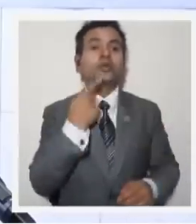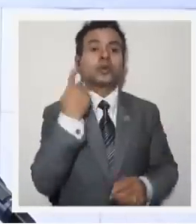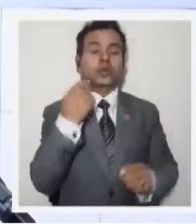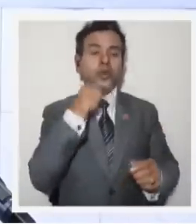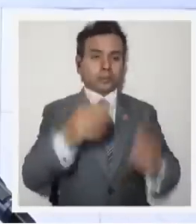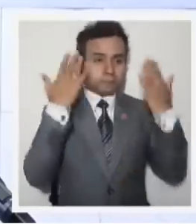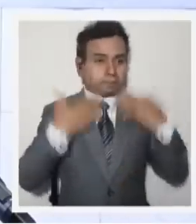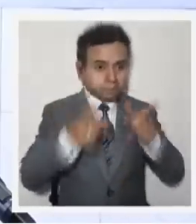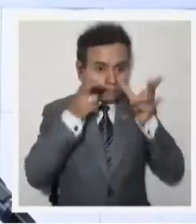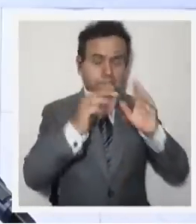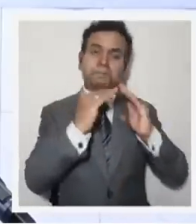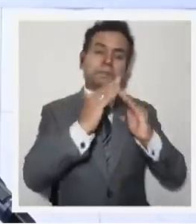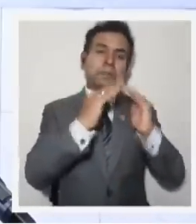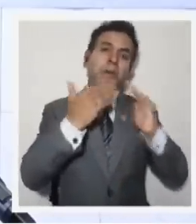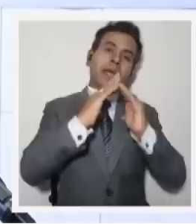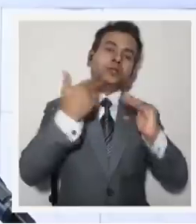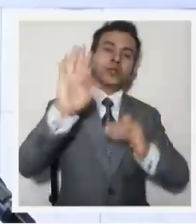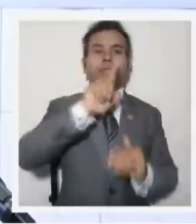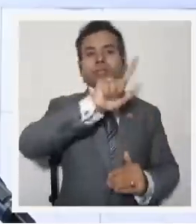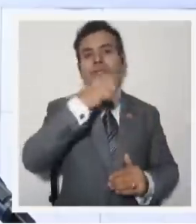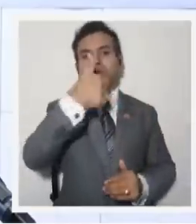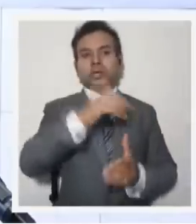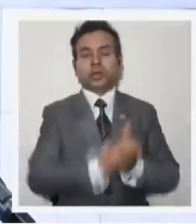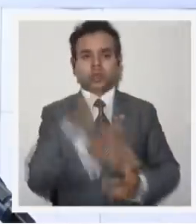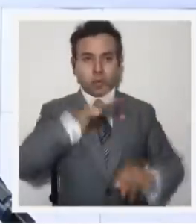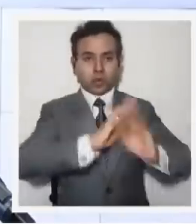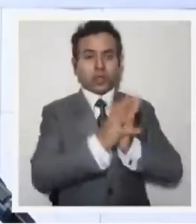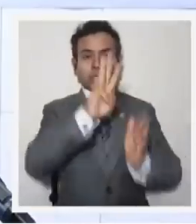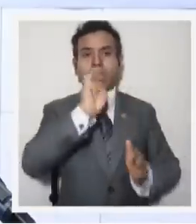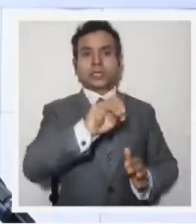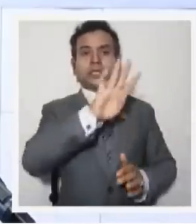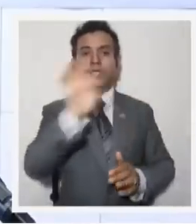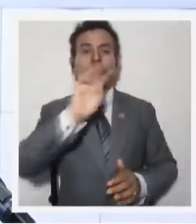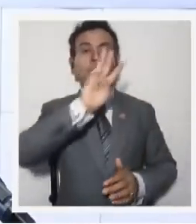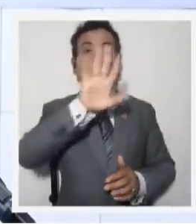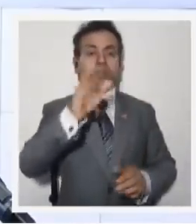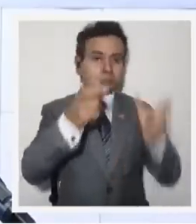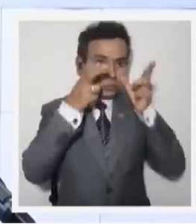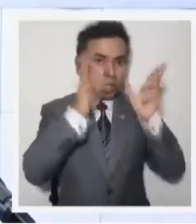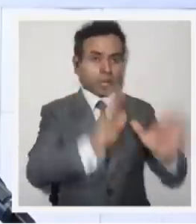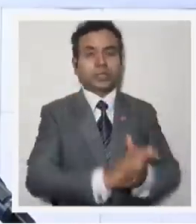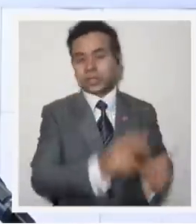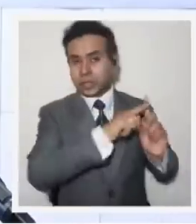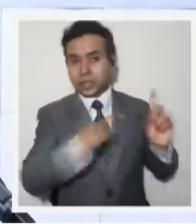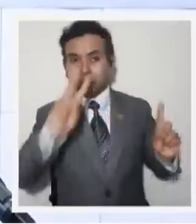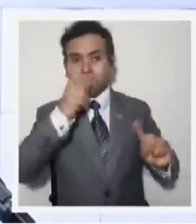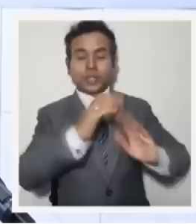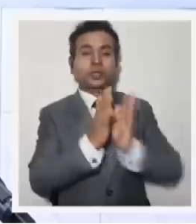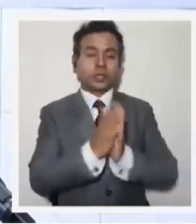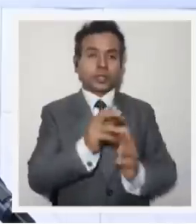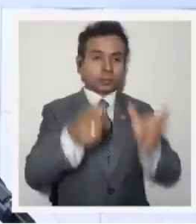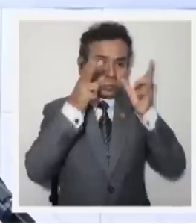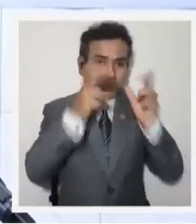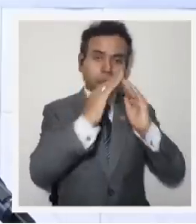নতুন করে আইসোলেশনে এসেছে 150 জন 24 ঘন্টায় এবং 24 ঘন্টা ছাড়ও পেয়েছেন 76 জন। বর্তমানে আইসোলেশন